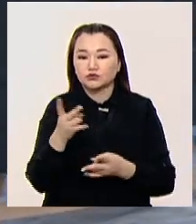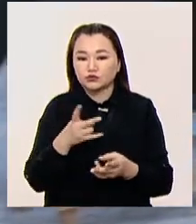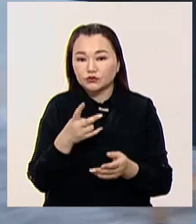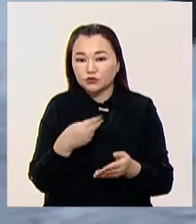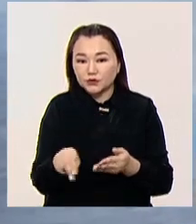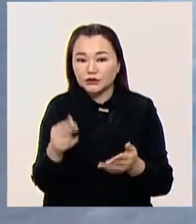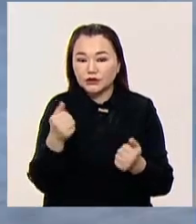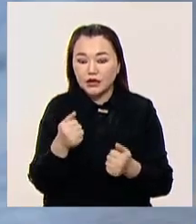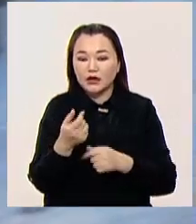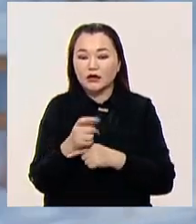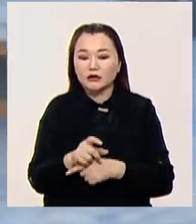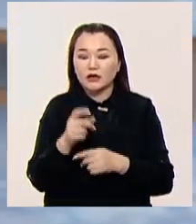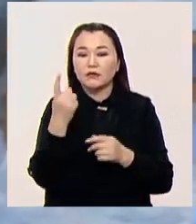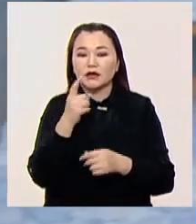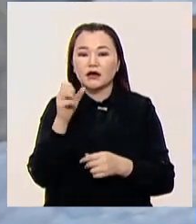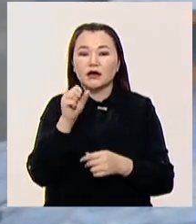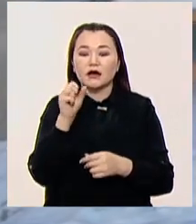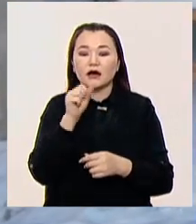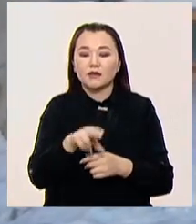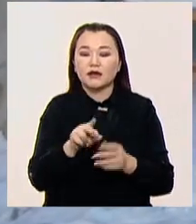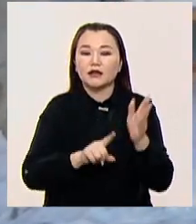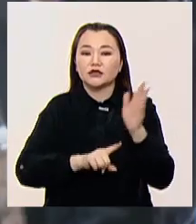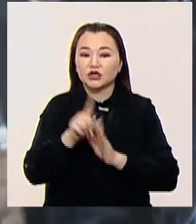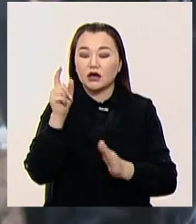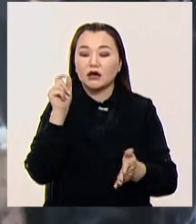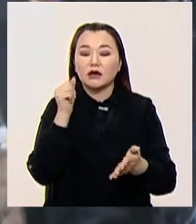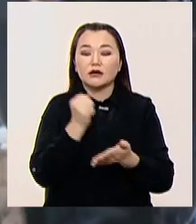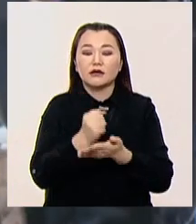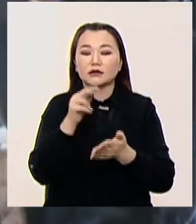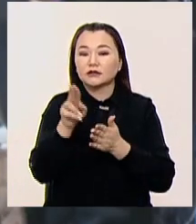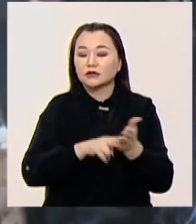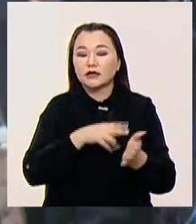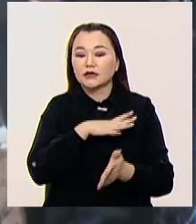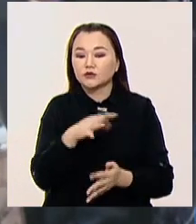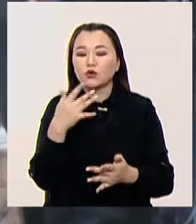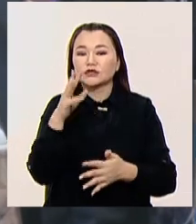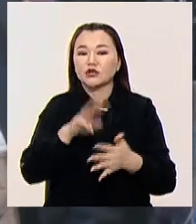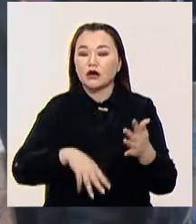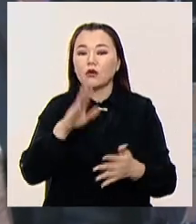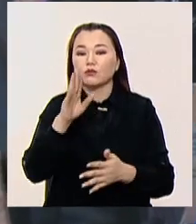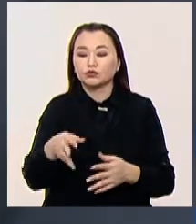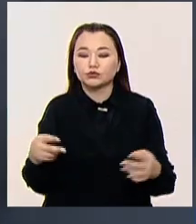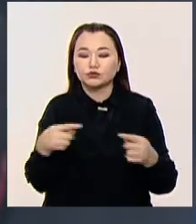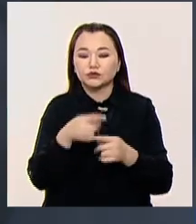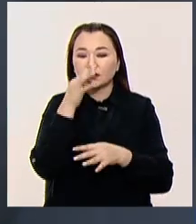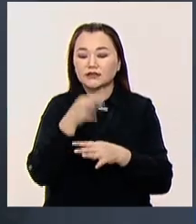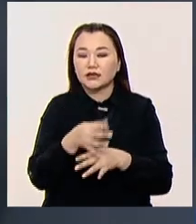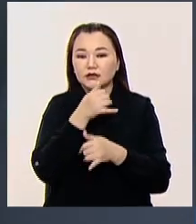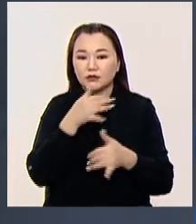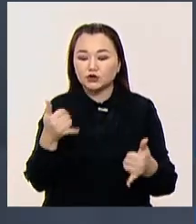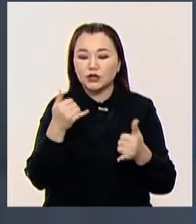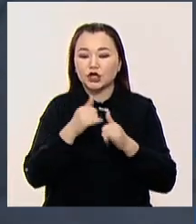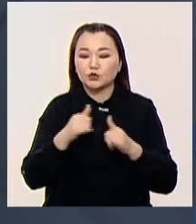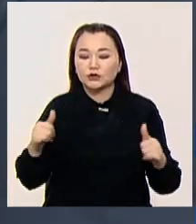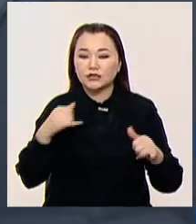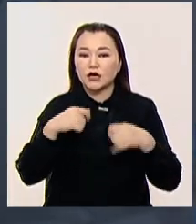жауаптылар бірінші сәуірден бастап аяқ киімдерін таңбаламағандарға қанша айыппұл салынатынын кесіп айта алмады. Қазір индустрия